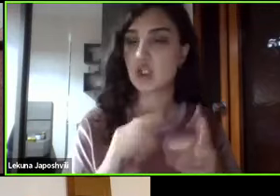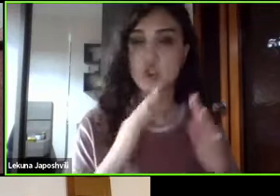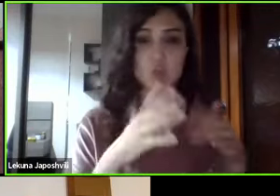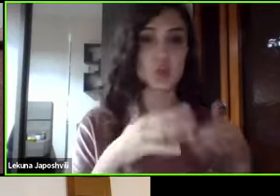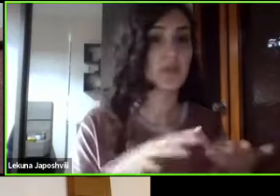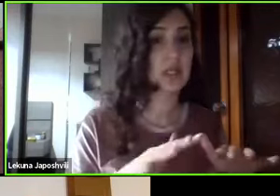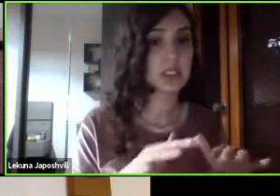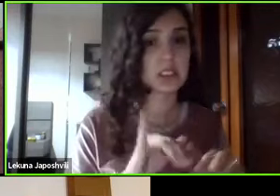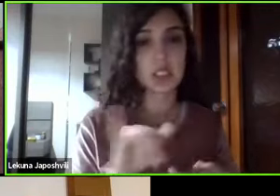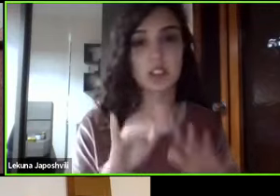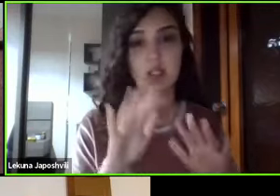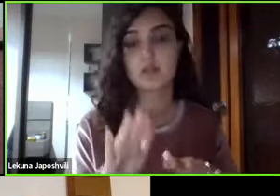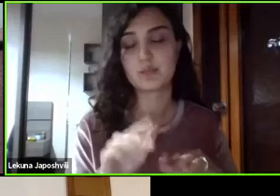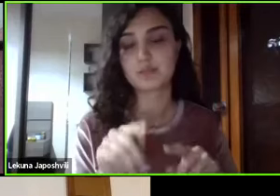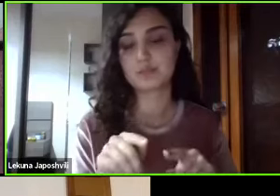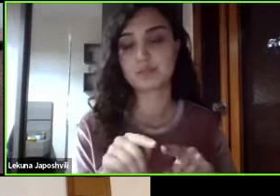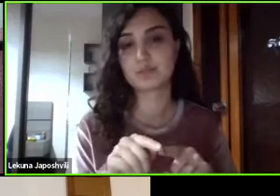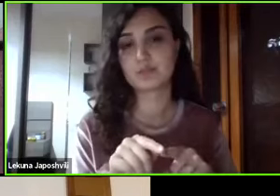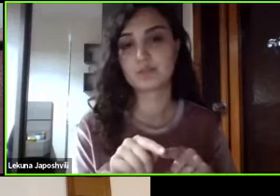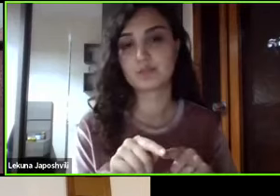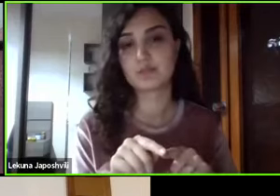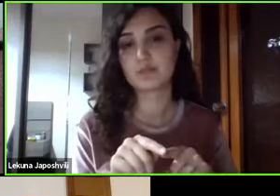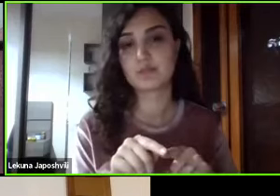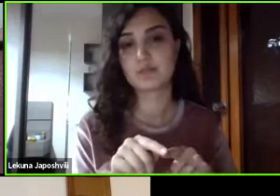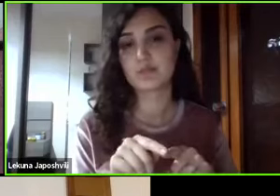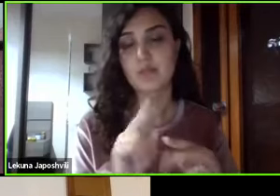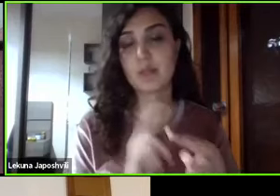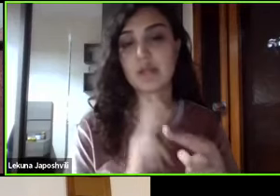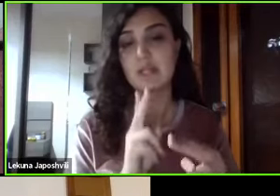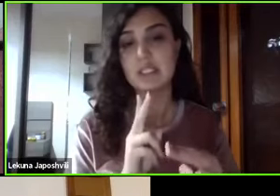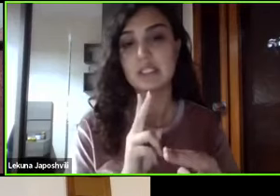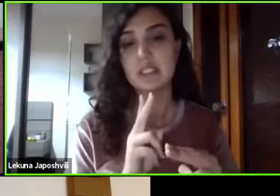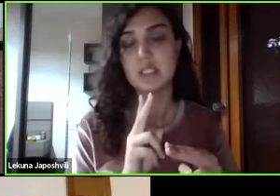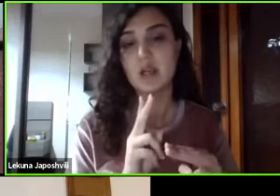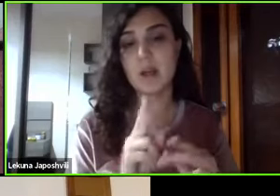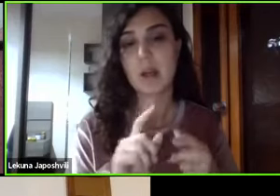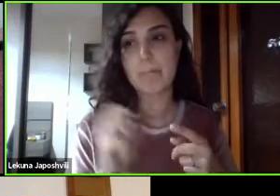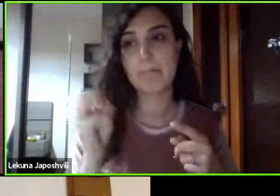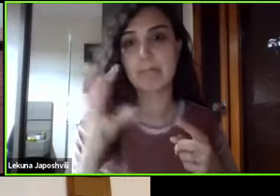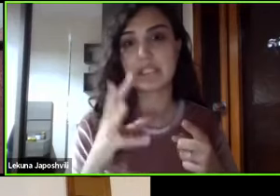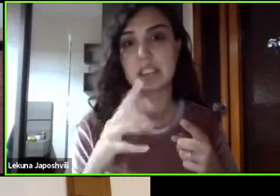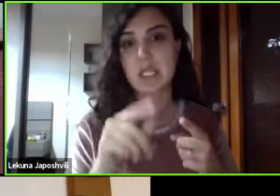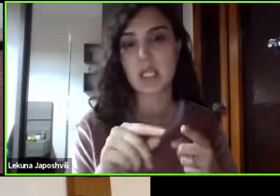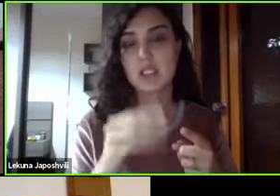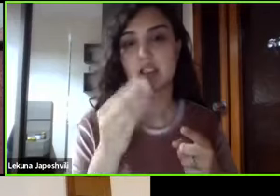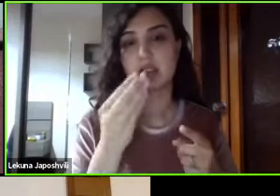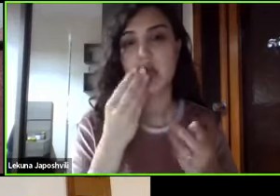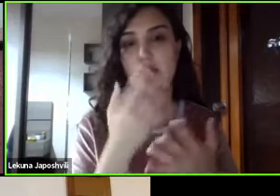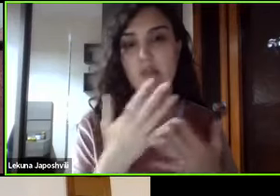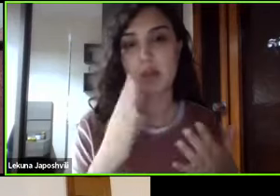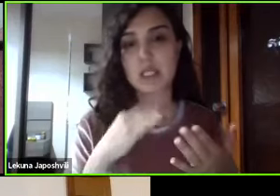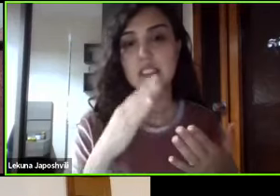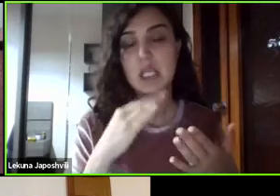ზღვაზე, სადაც ელემენტარული პრევენცია გატარდება მზის, საბების, წყლის, ხო,